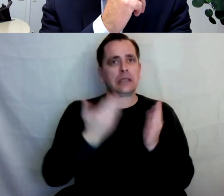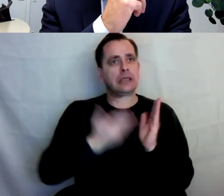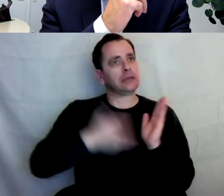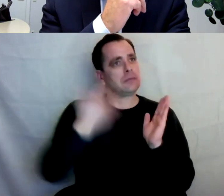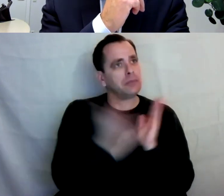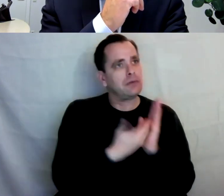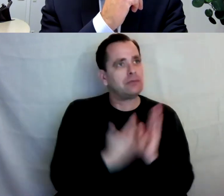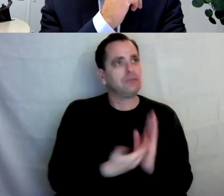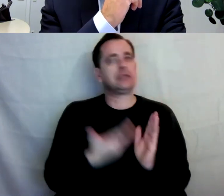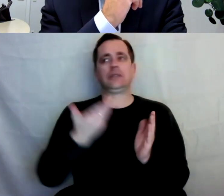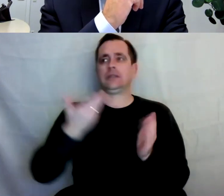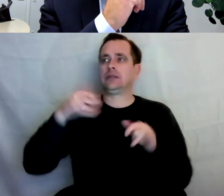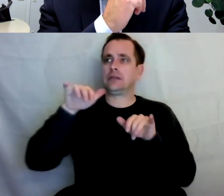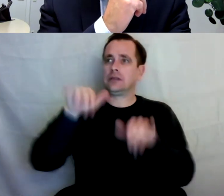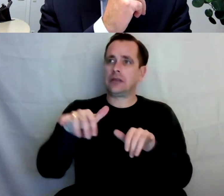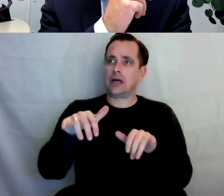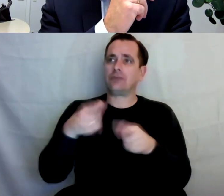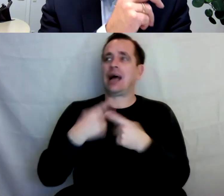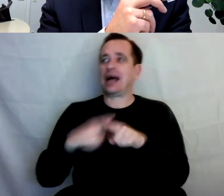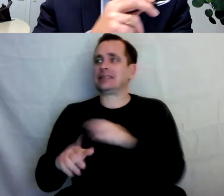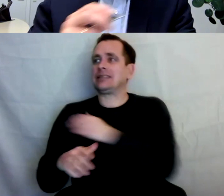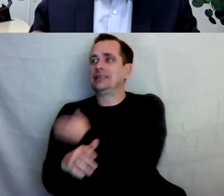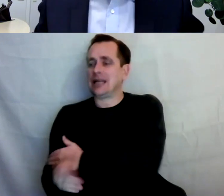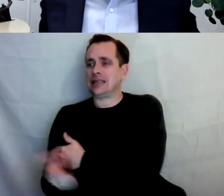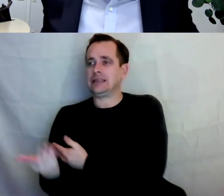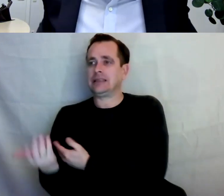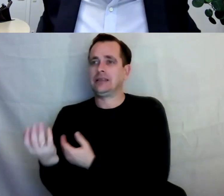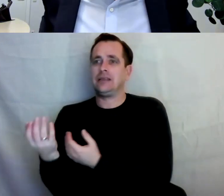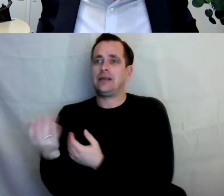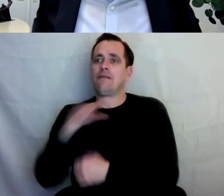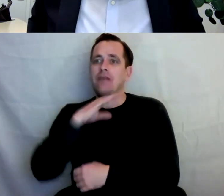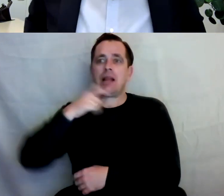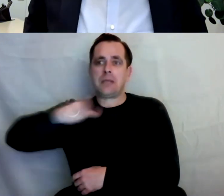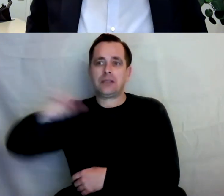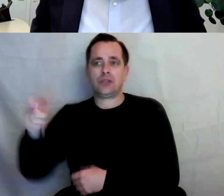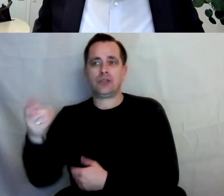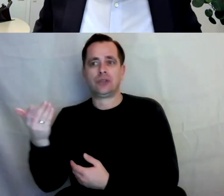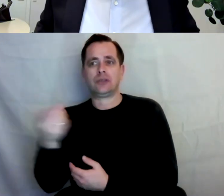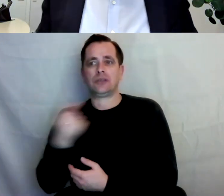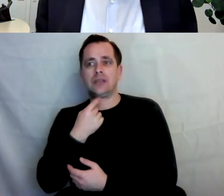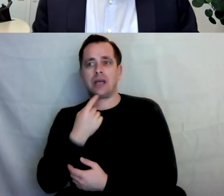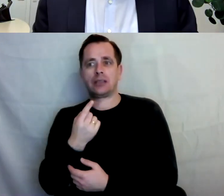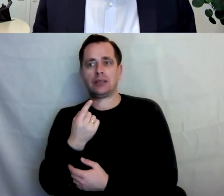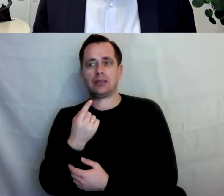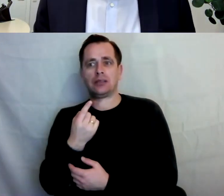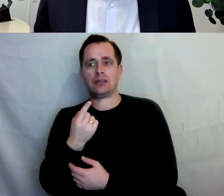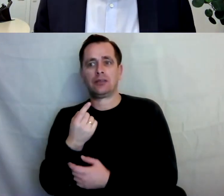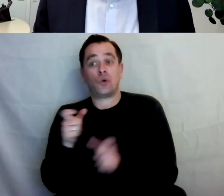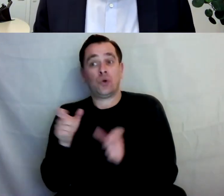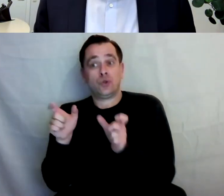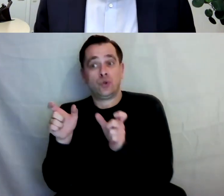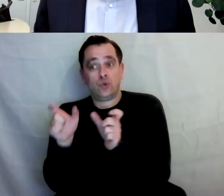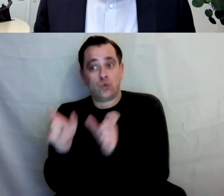bekommen, die sichtbar wird, dass viele Menschen sagen, zum Schutze von anderen, auch wenn du momentan